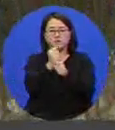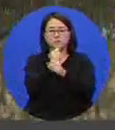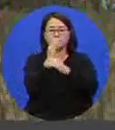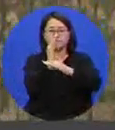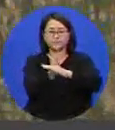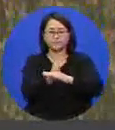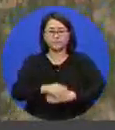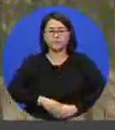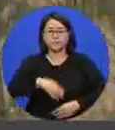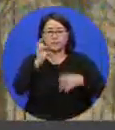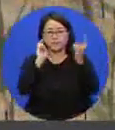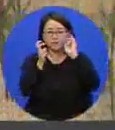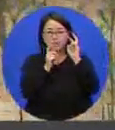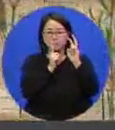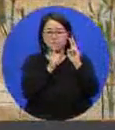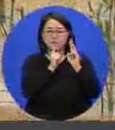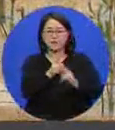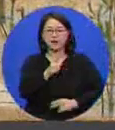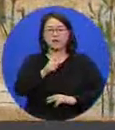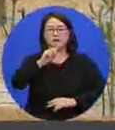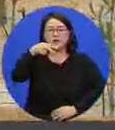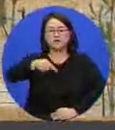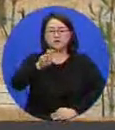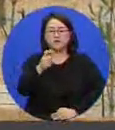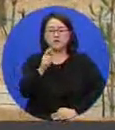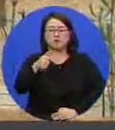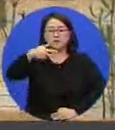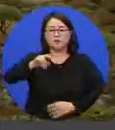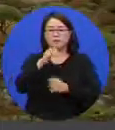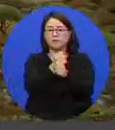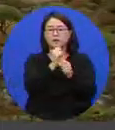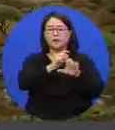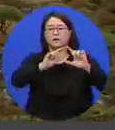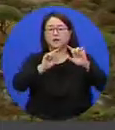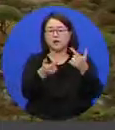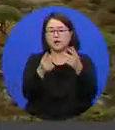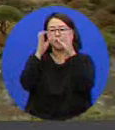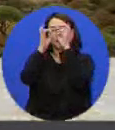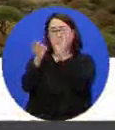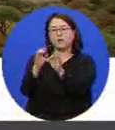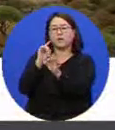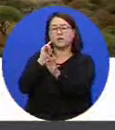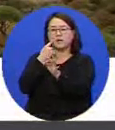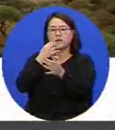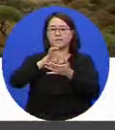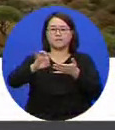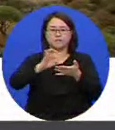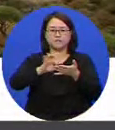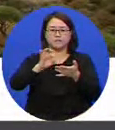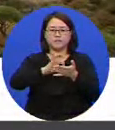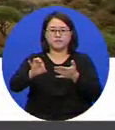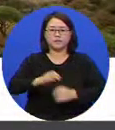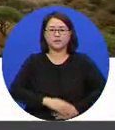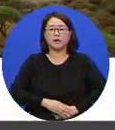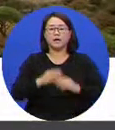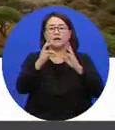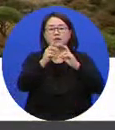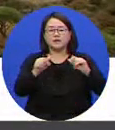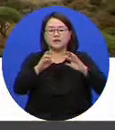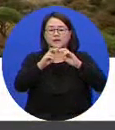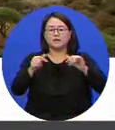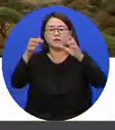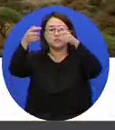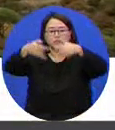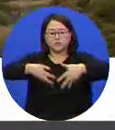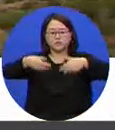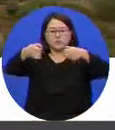수목장을 만들기 위함이 아니라 조경용이라고 해명했습니다. 조경용이라니까요, 조경을 하고. 토사가 일출되고